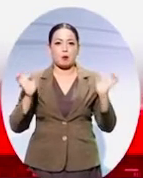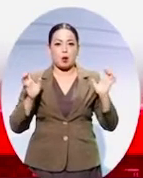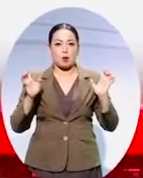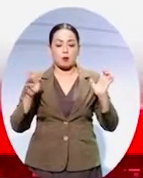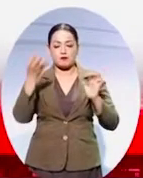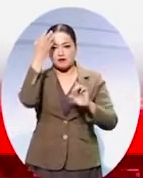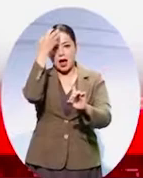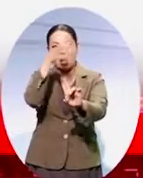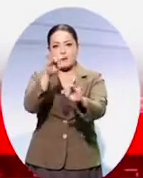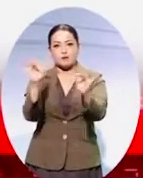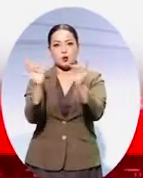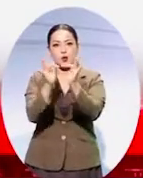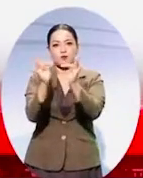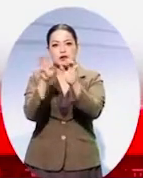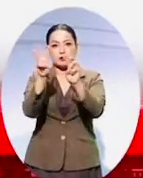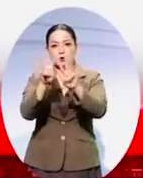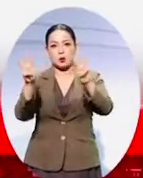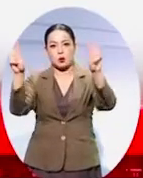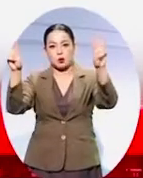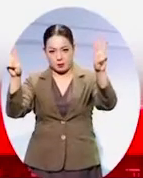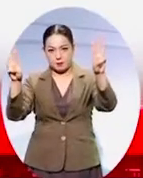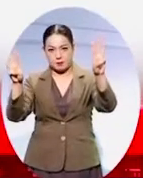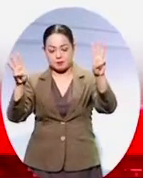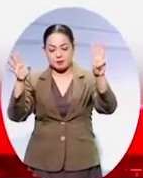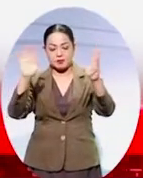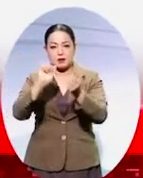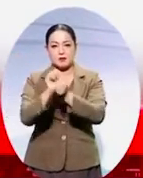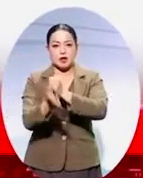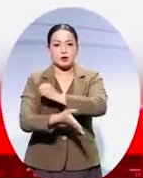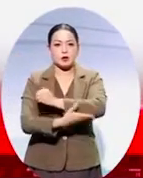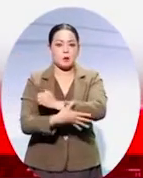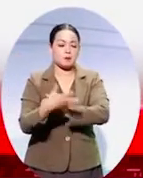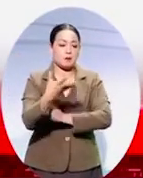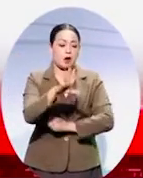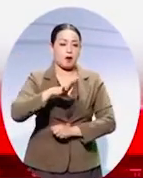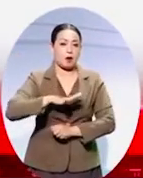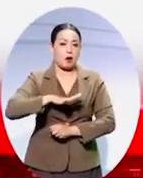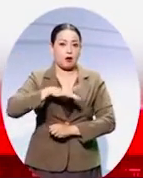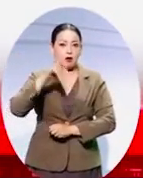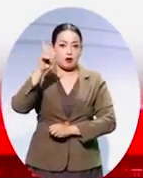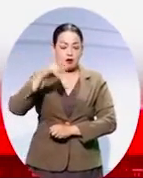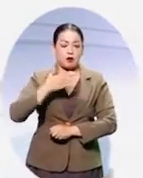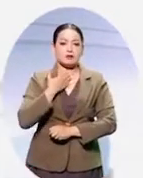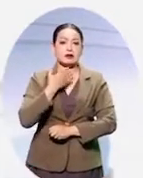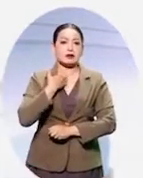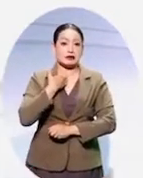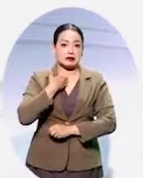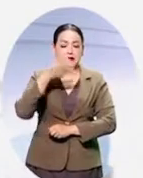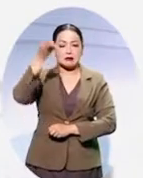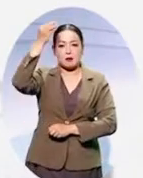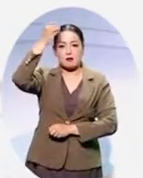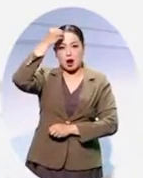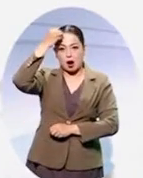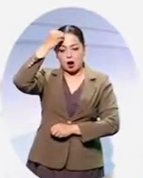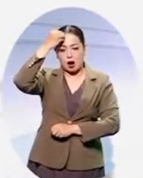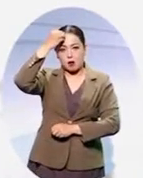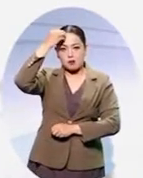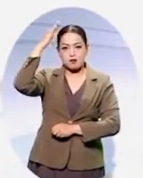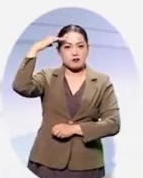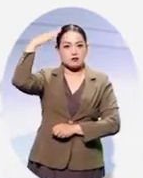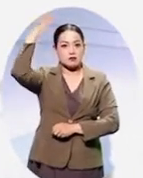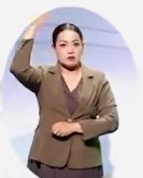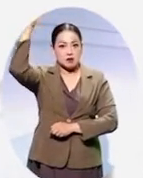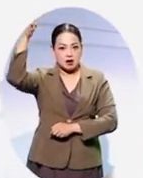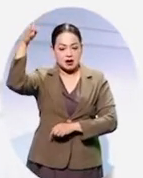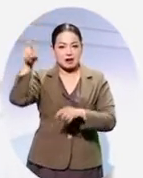lai bé sẽ được tiếp cận được với lại những cái môn học mà bé yêu thích và sẽ có những cái định hướng tốt